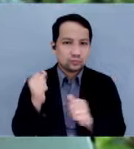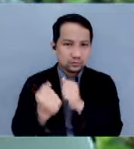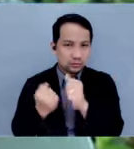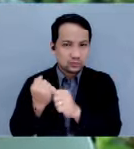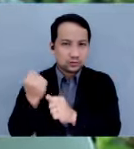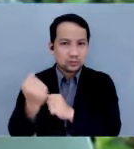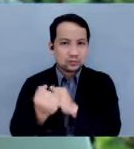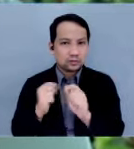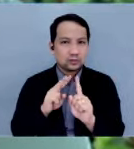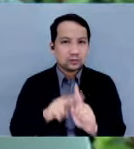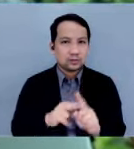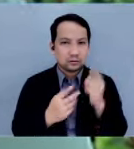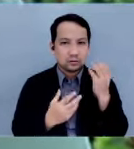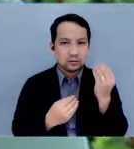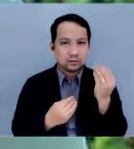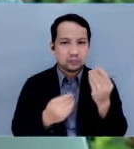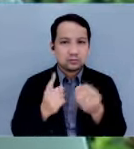nag-update ng mga